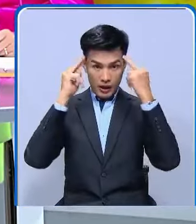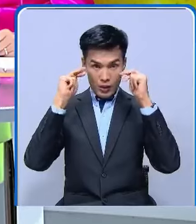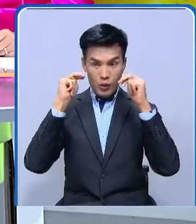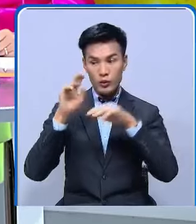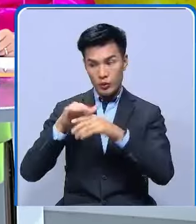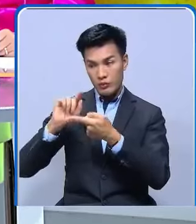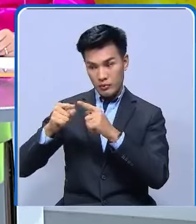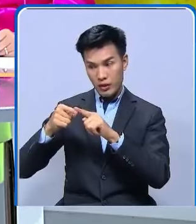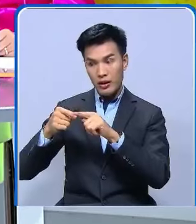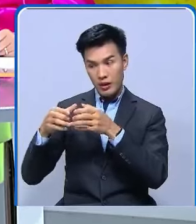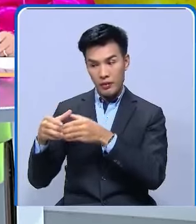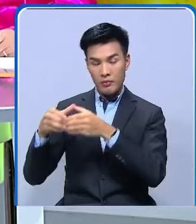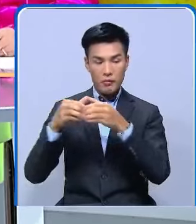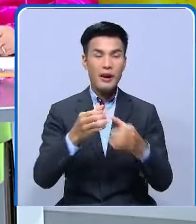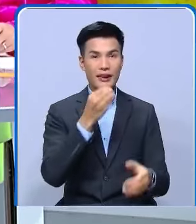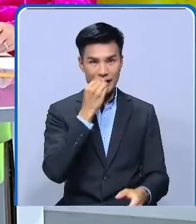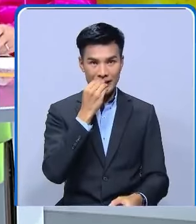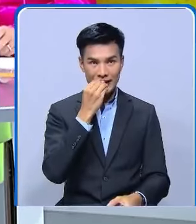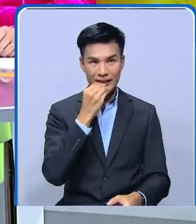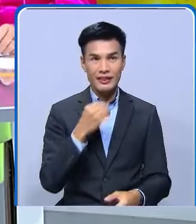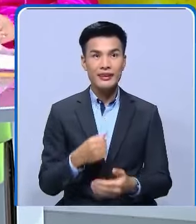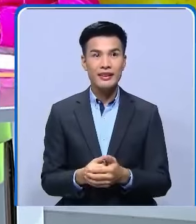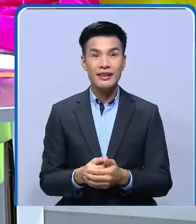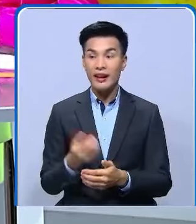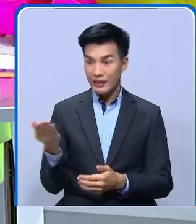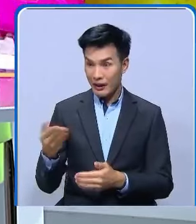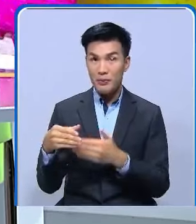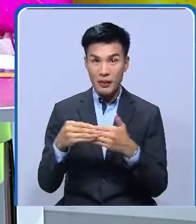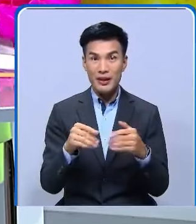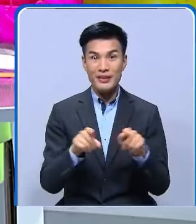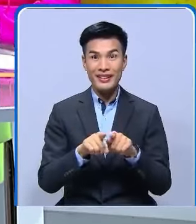พื่อนๆไปกินข้าวที่นั่นด้วย แล้วก็น้องกายก็จะพาเราไปใช่ไหมพี่บอย